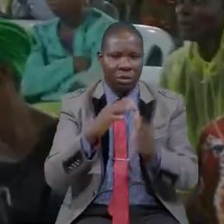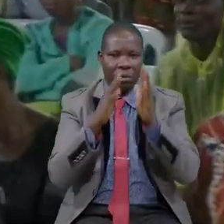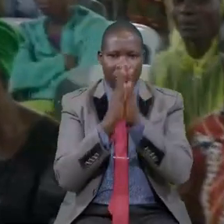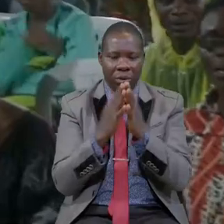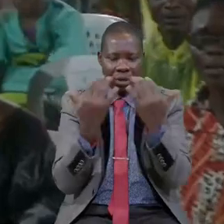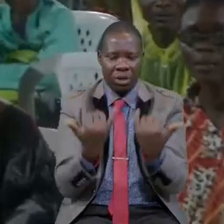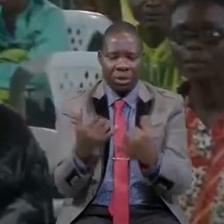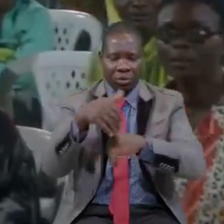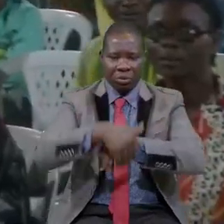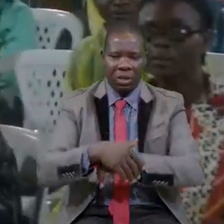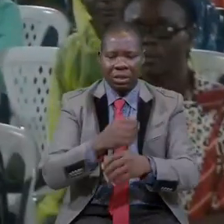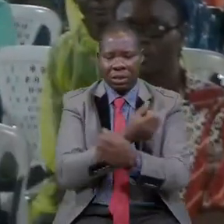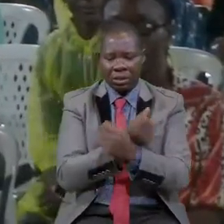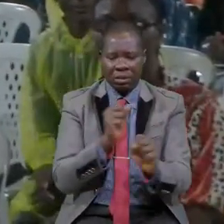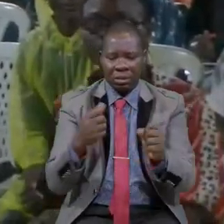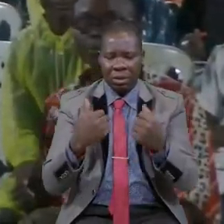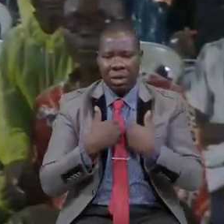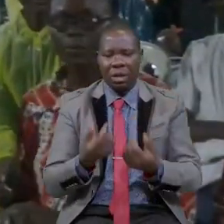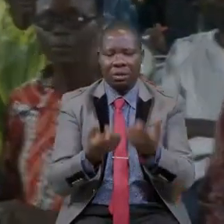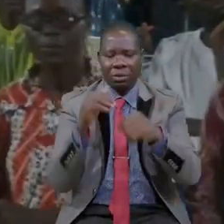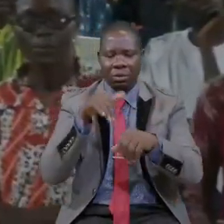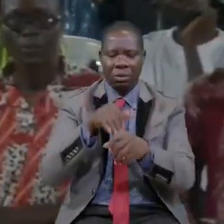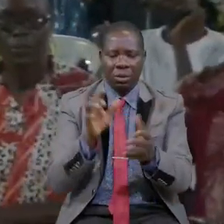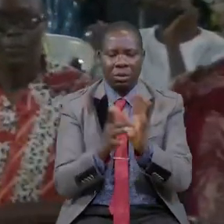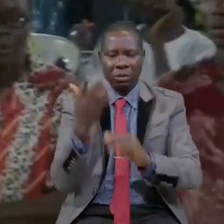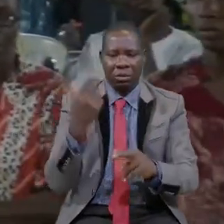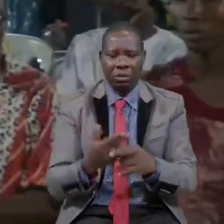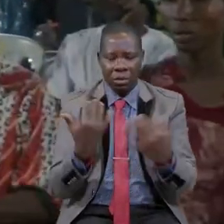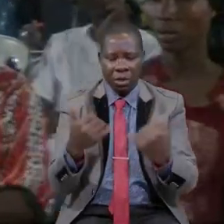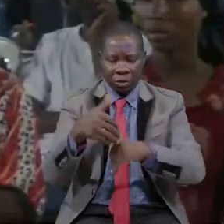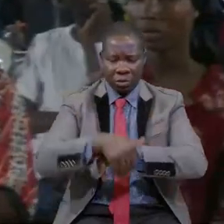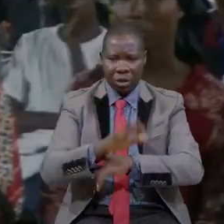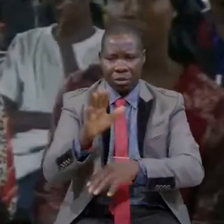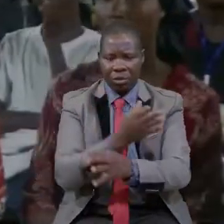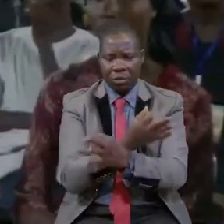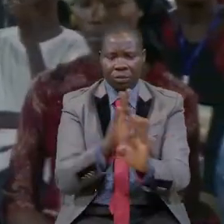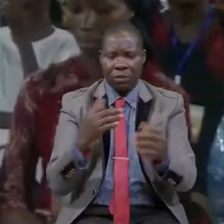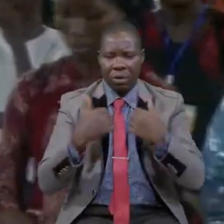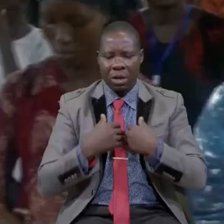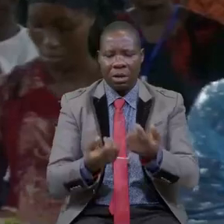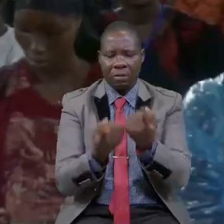venu. Ce soir, ta liberté est venue.